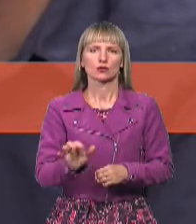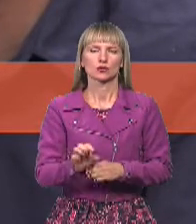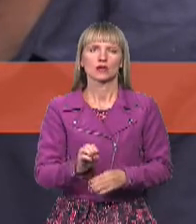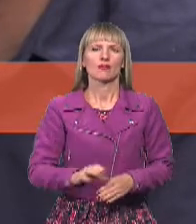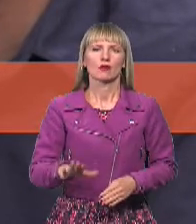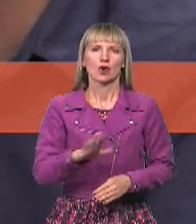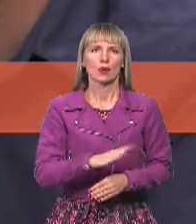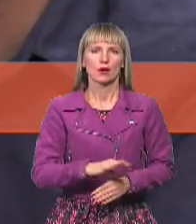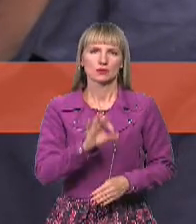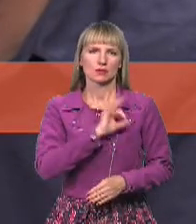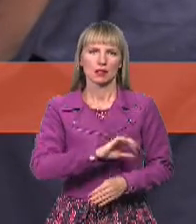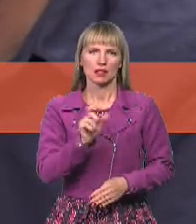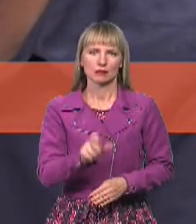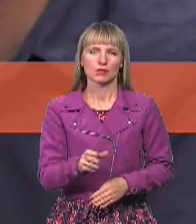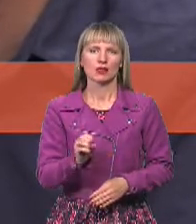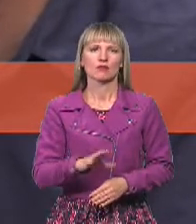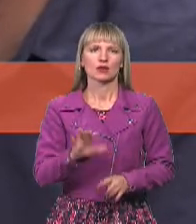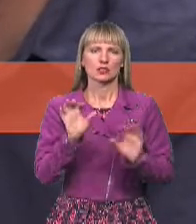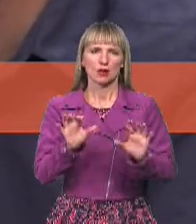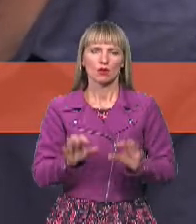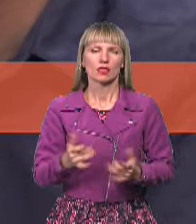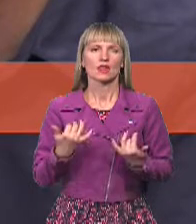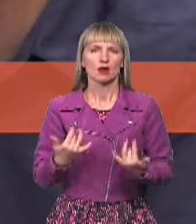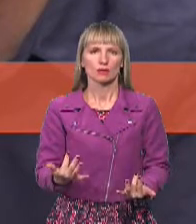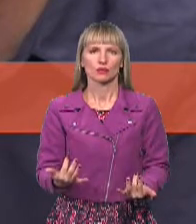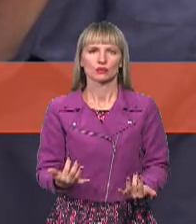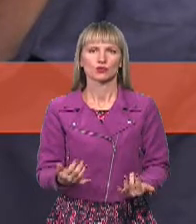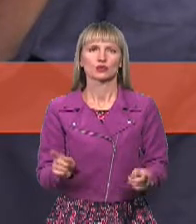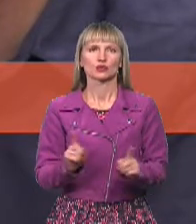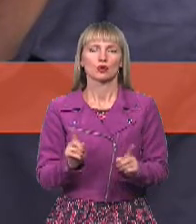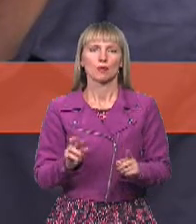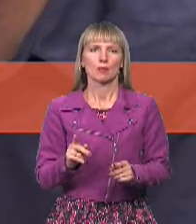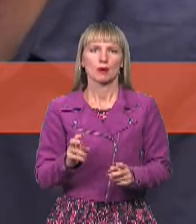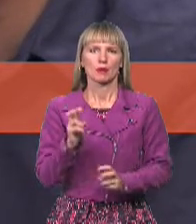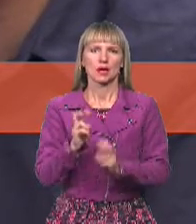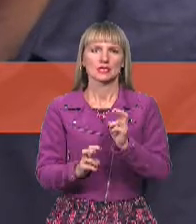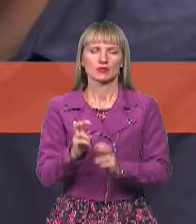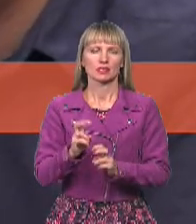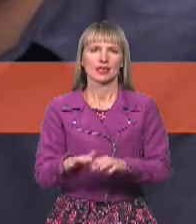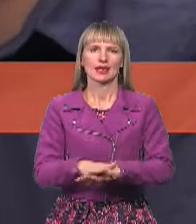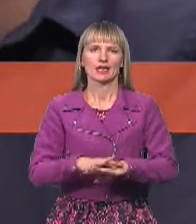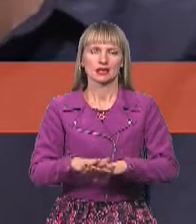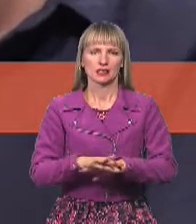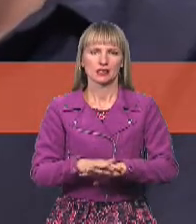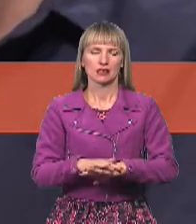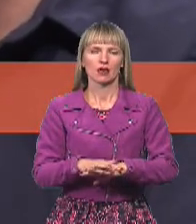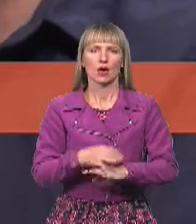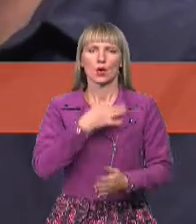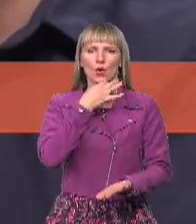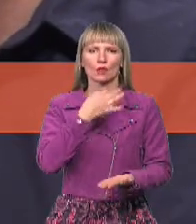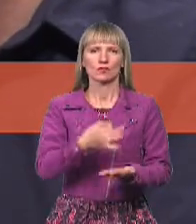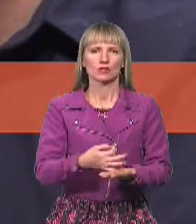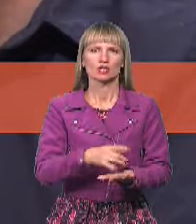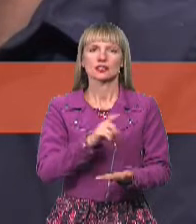Европейские потребители и европейские законодатели требуют, чтобы операторы рынка отвечали